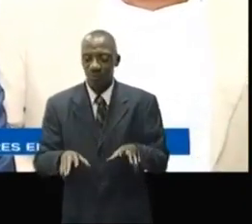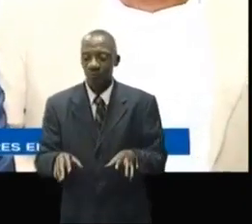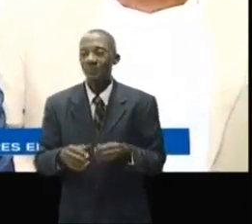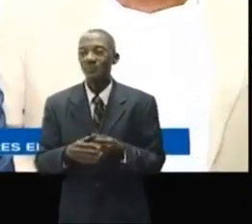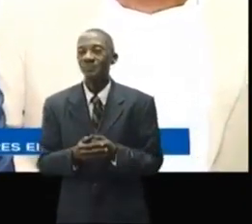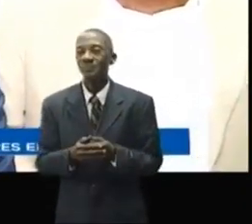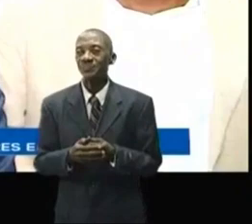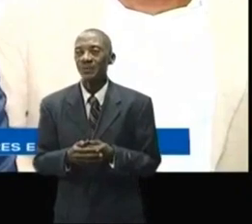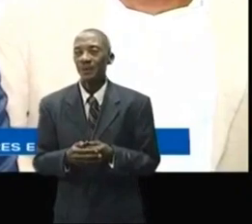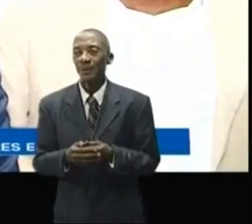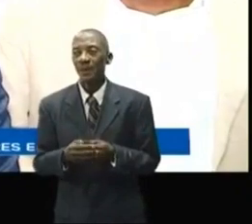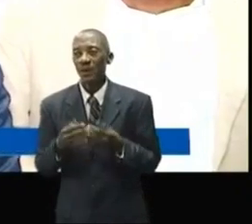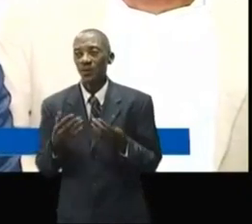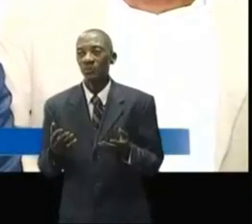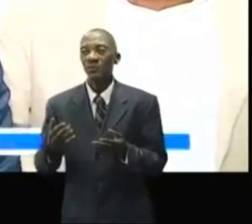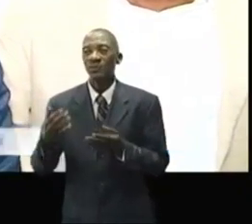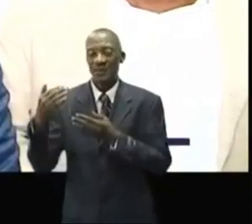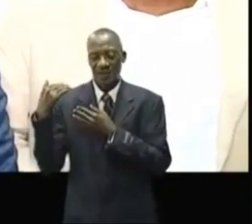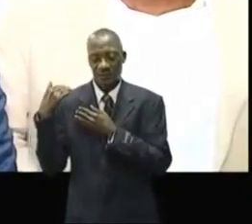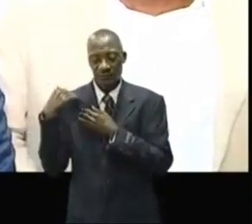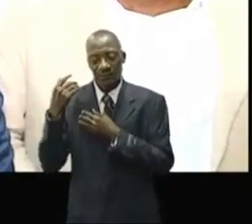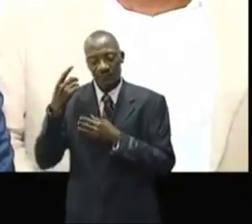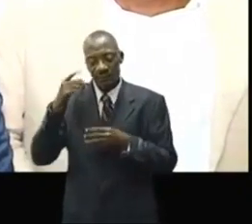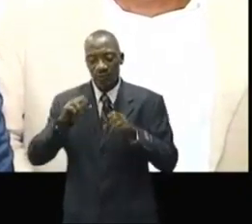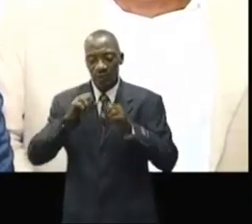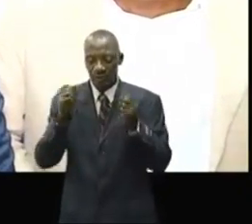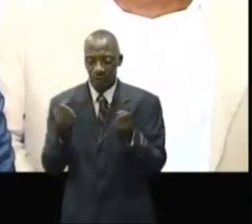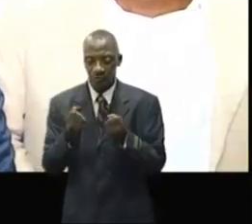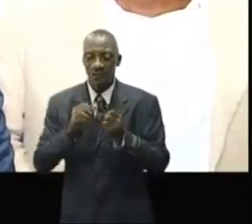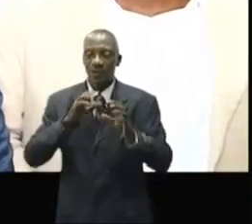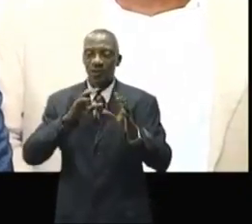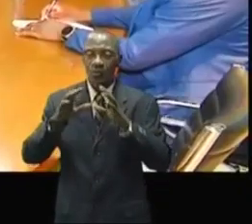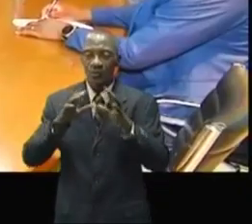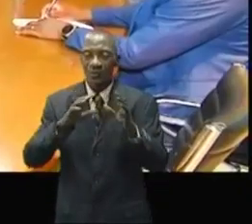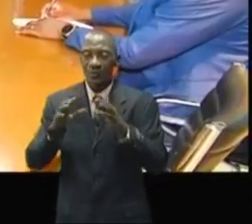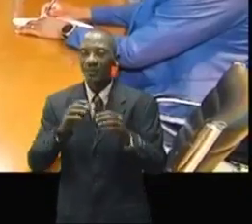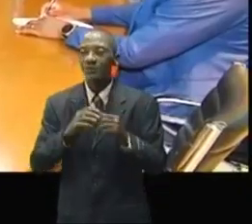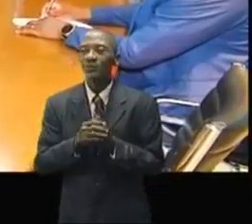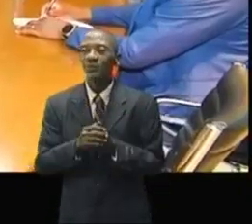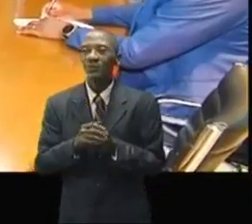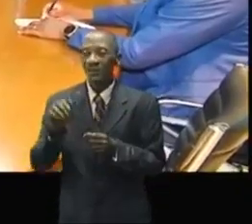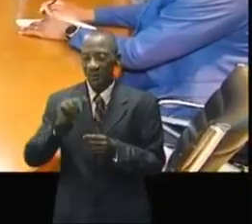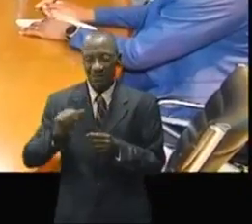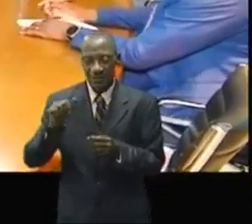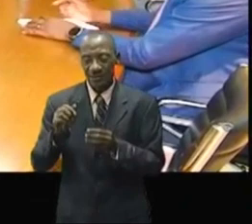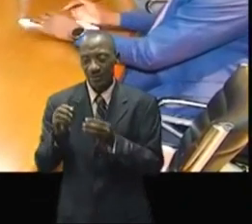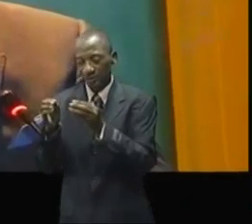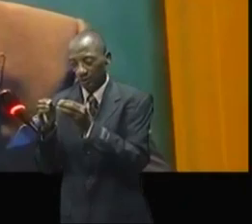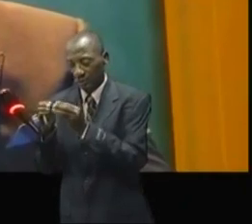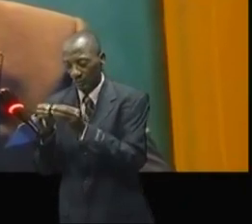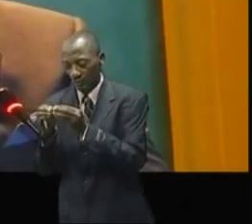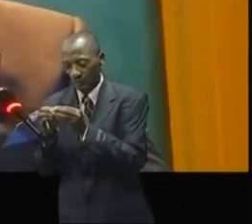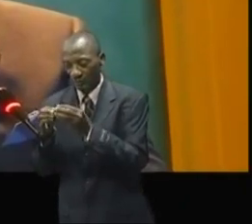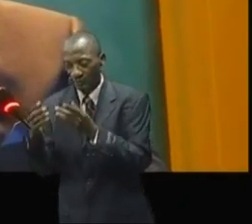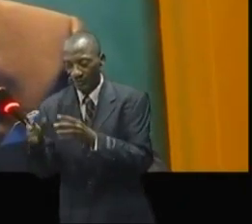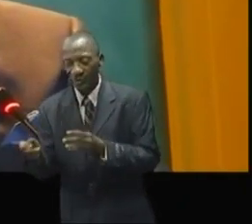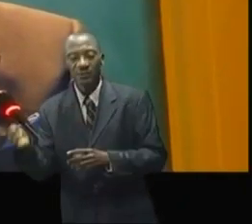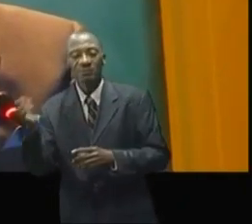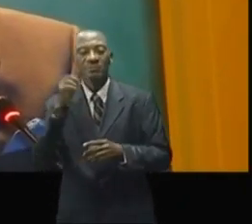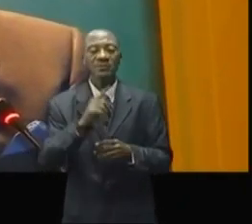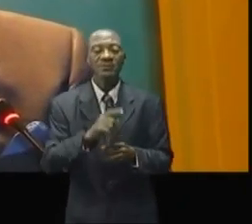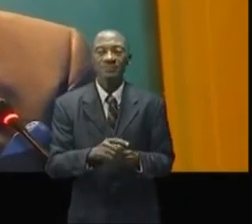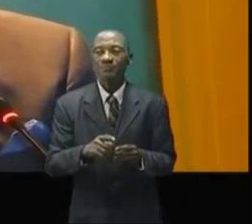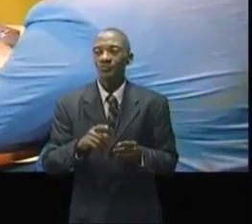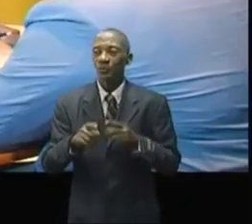civilités par nos collègues de RTL Afrique qui a tenu à rencontrer son Excellence et lui exprimer